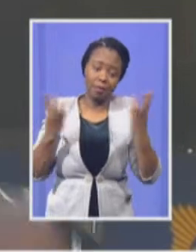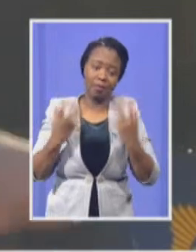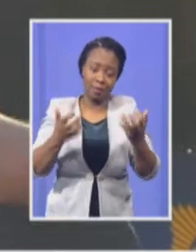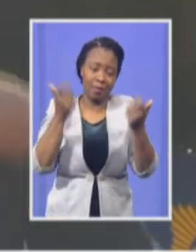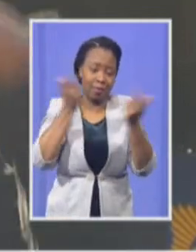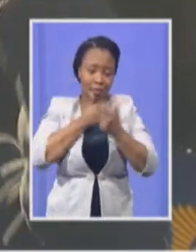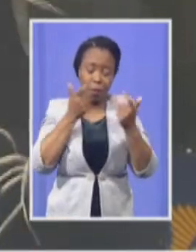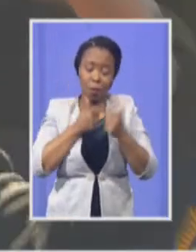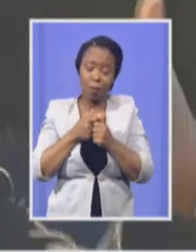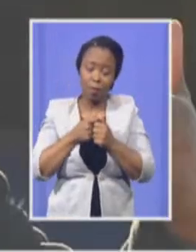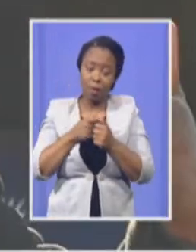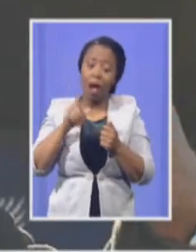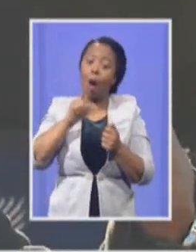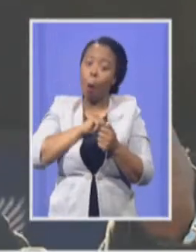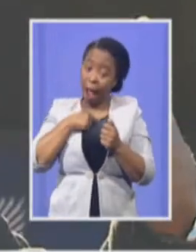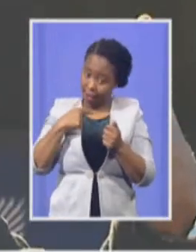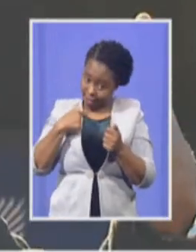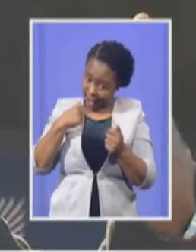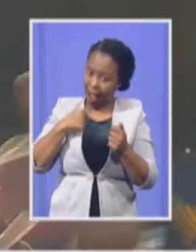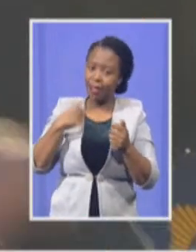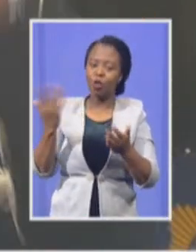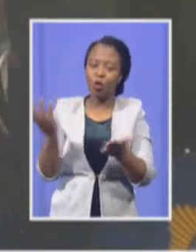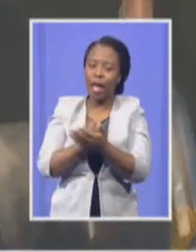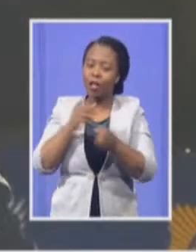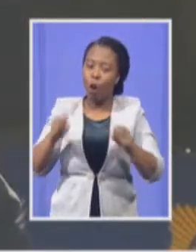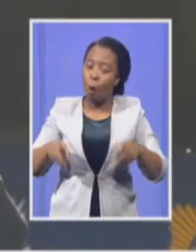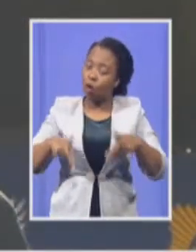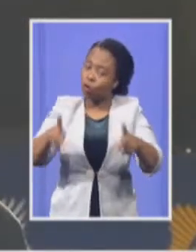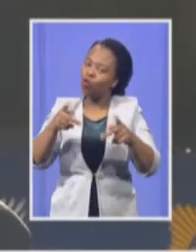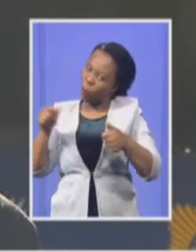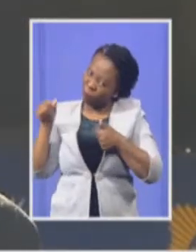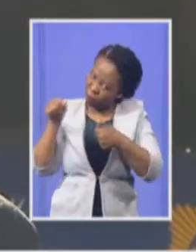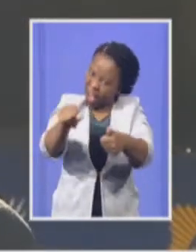kwenzela ukuthi nathi sithole ithuba lokulwa